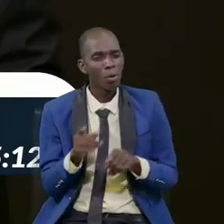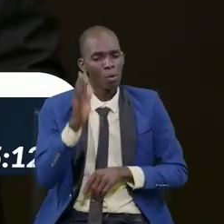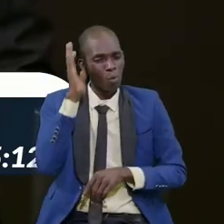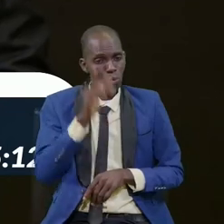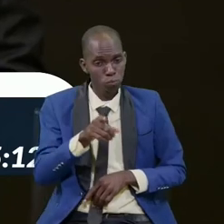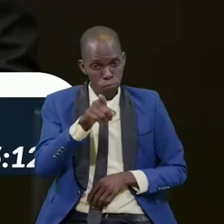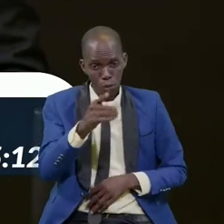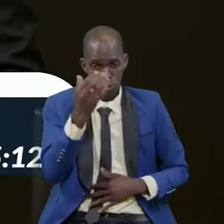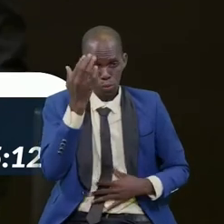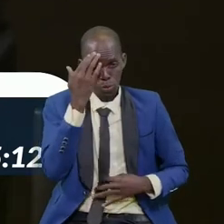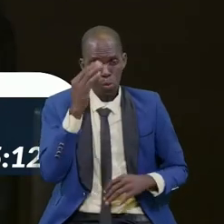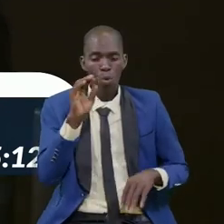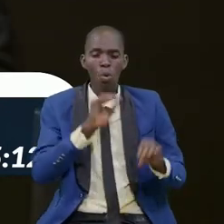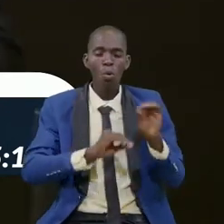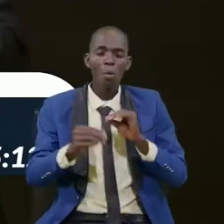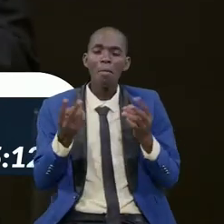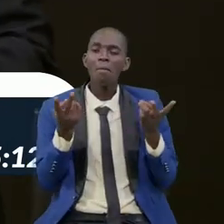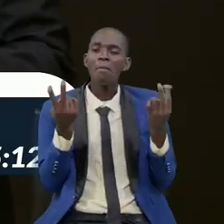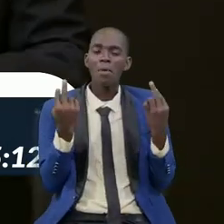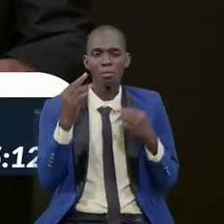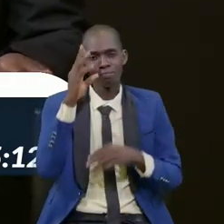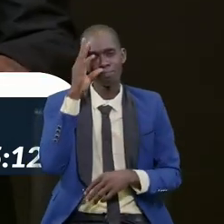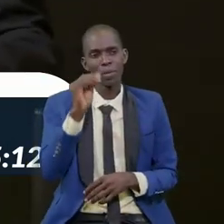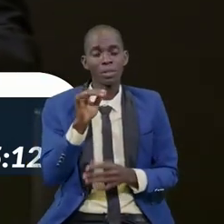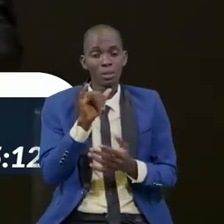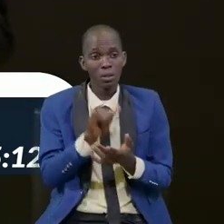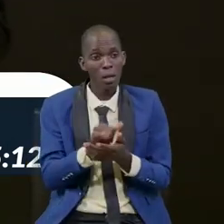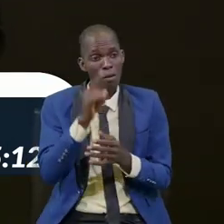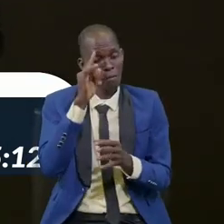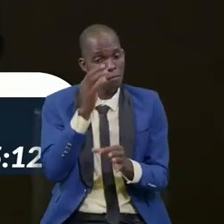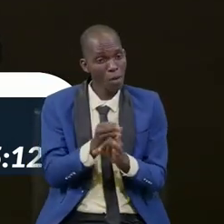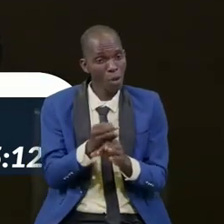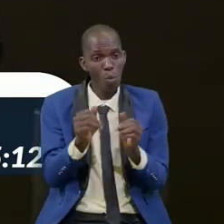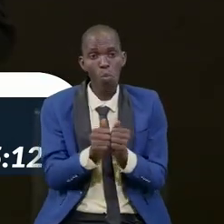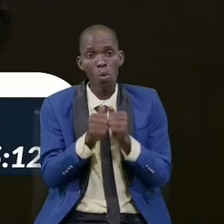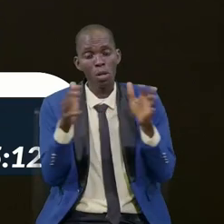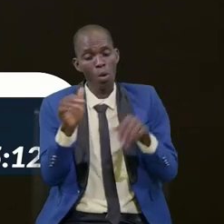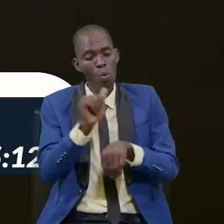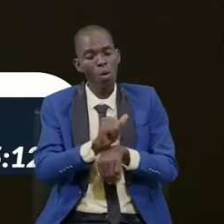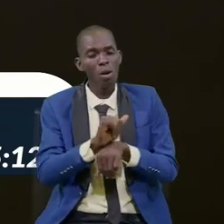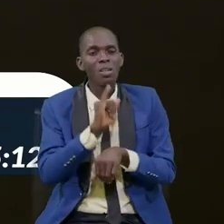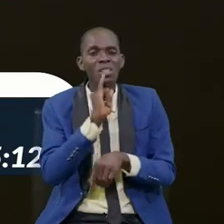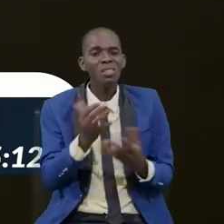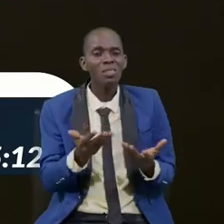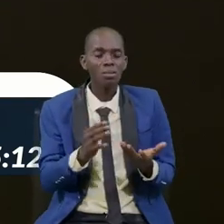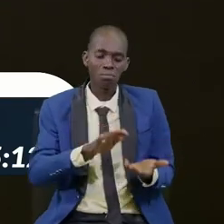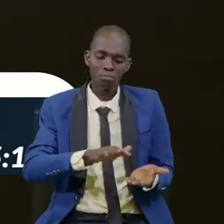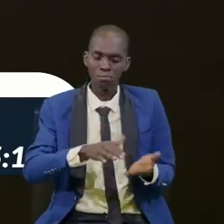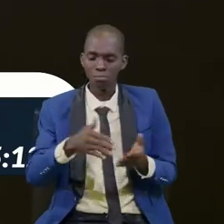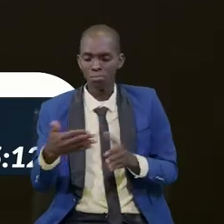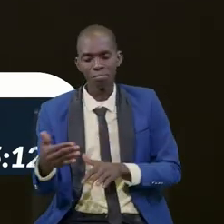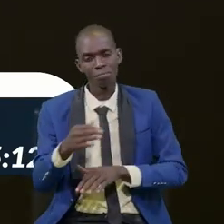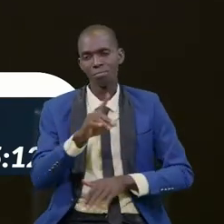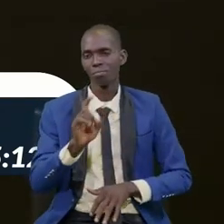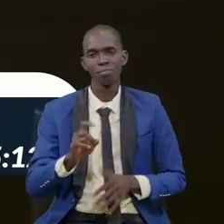Veux-tu savoir, ô homme vain, que la foi sans les œuvres est